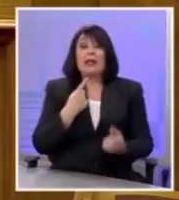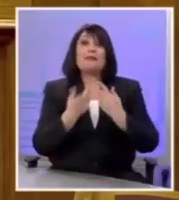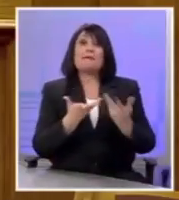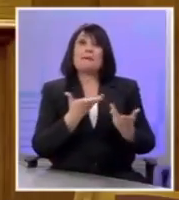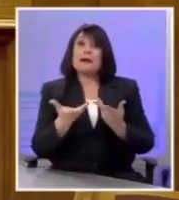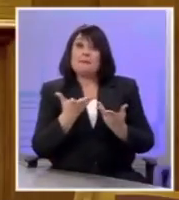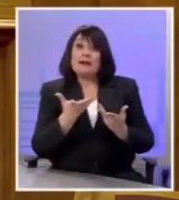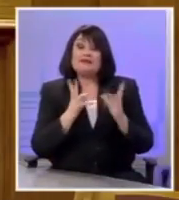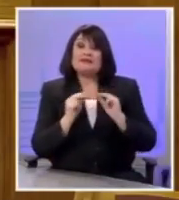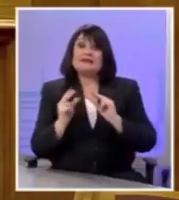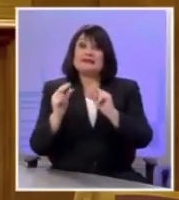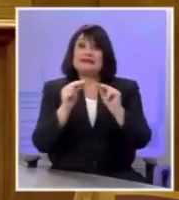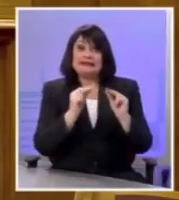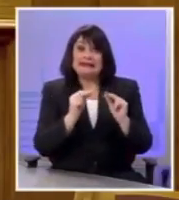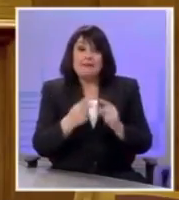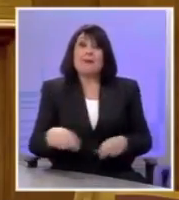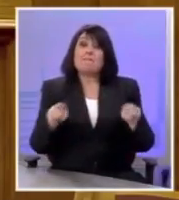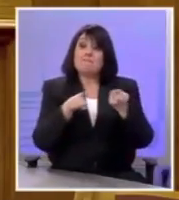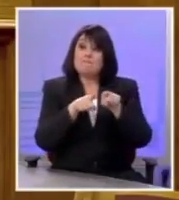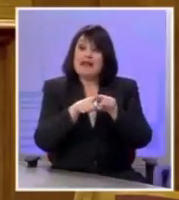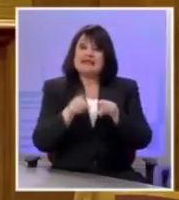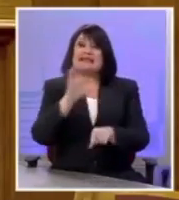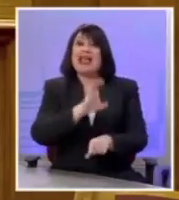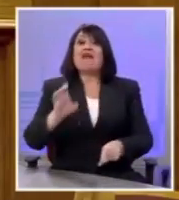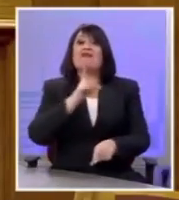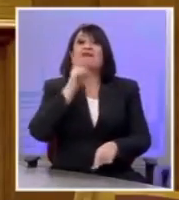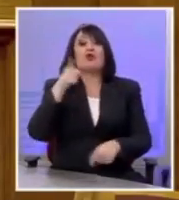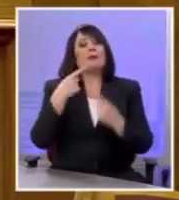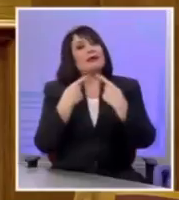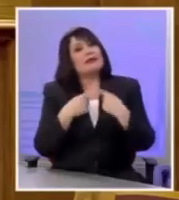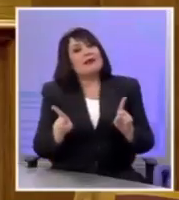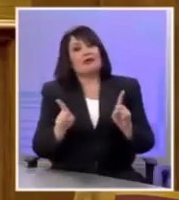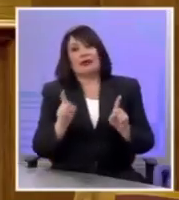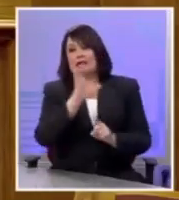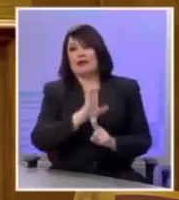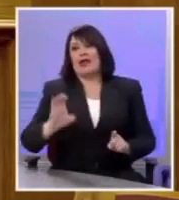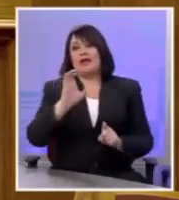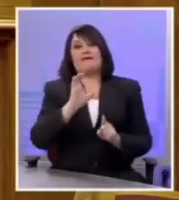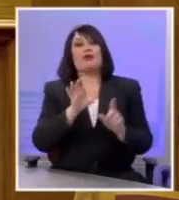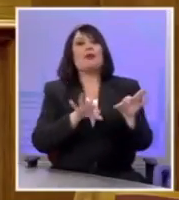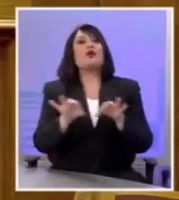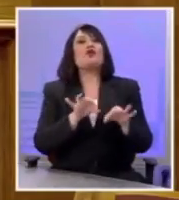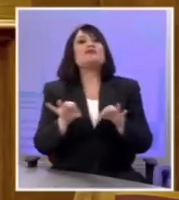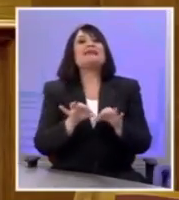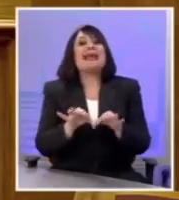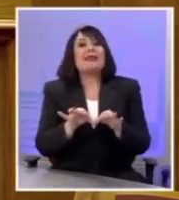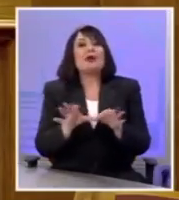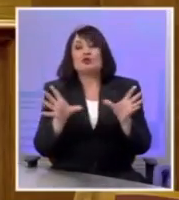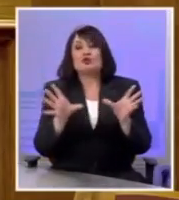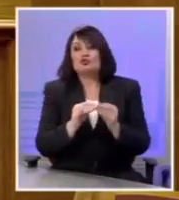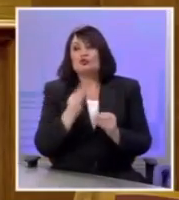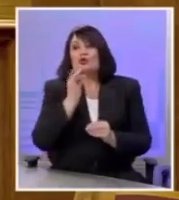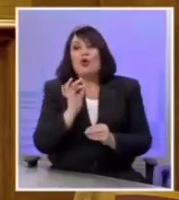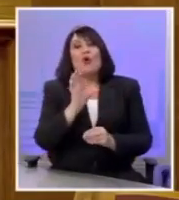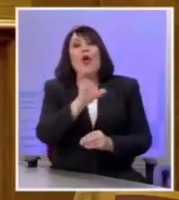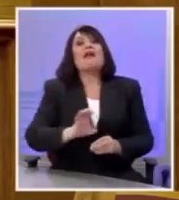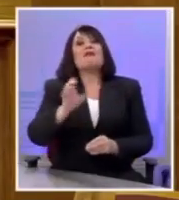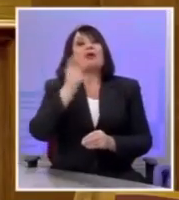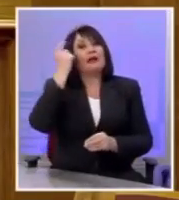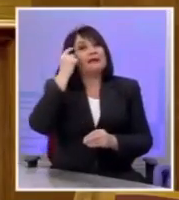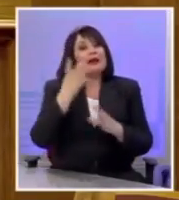και συζητάμε μαζί με τους Ευρωπαίους για μια διαφορετική ευρωπαϊκή αρχιτεκτονική. Γιατί έχουν καταλάβει πολλοί